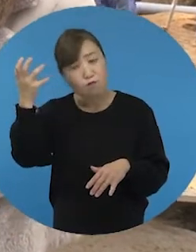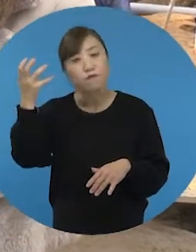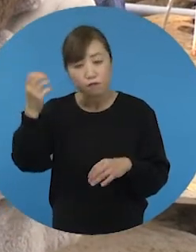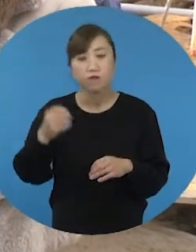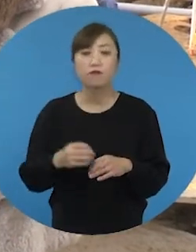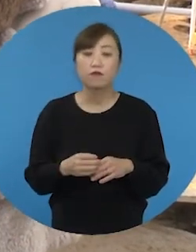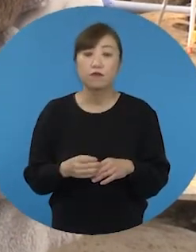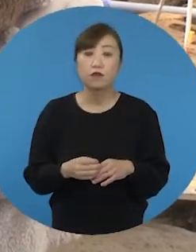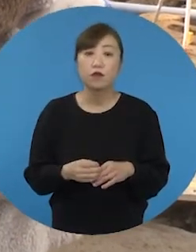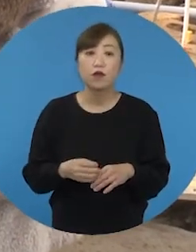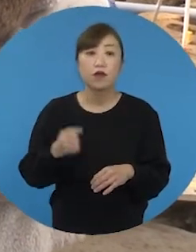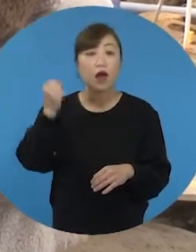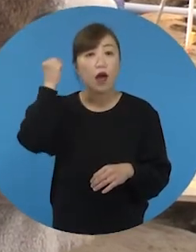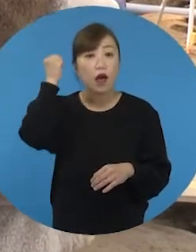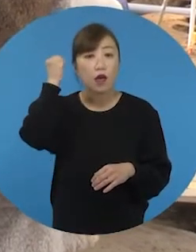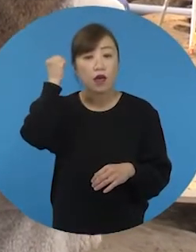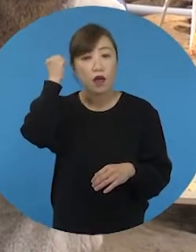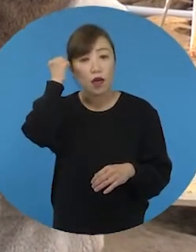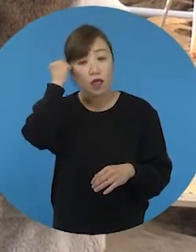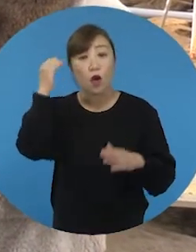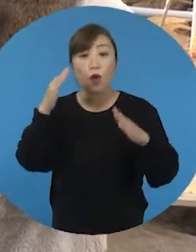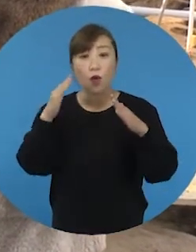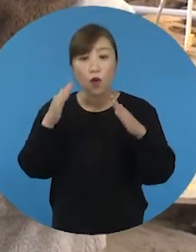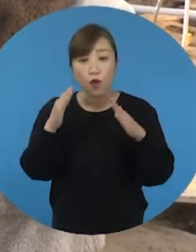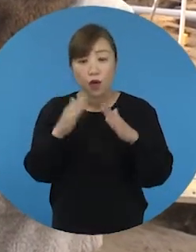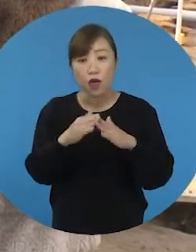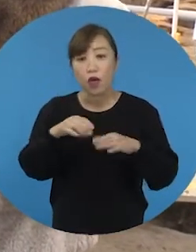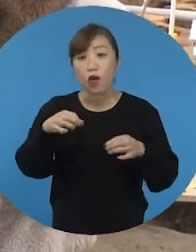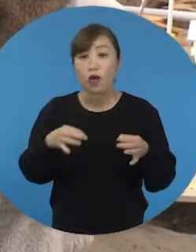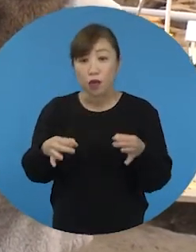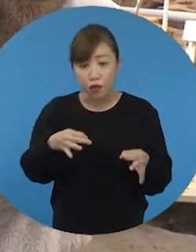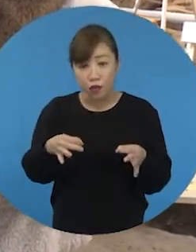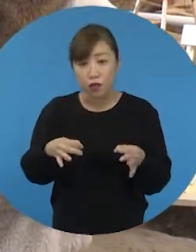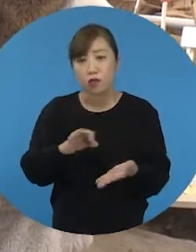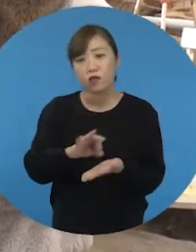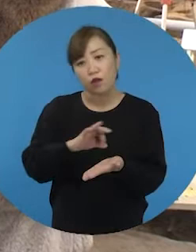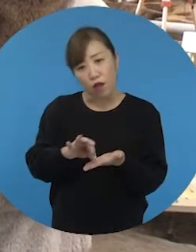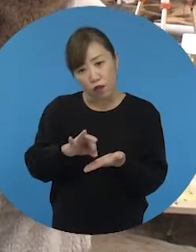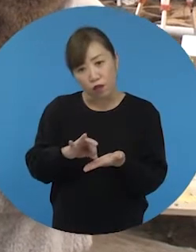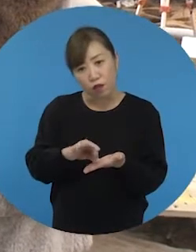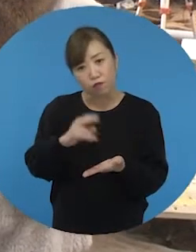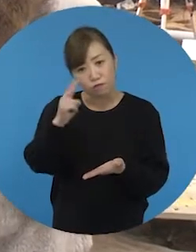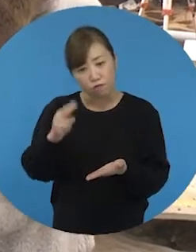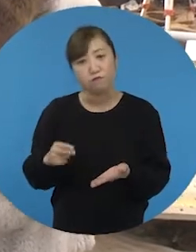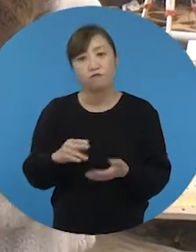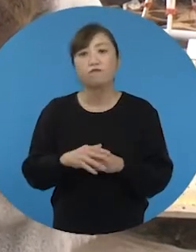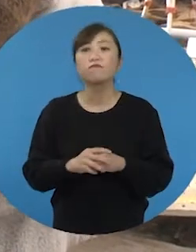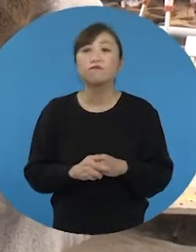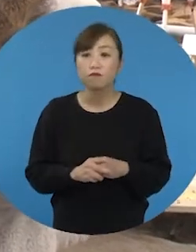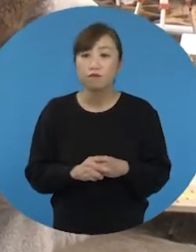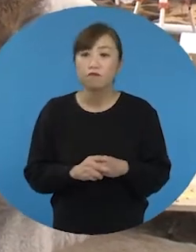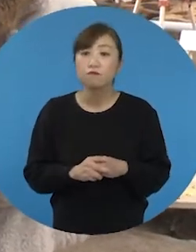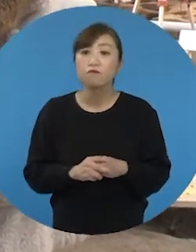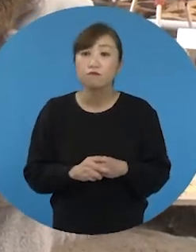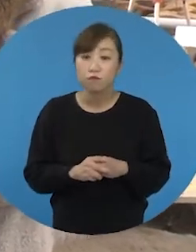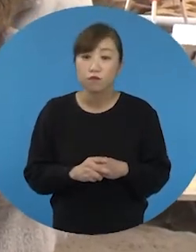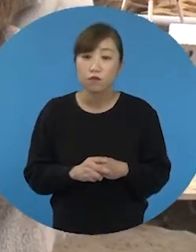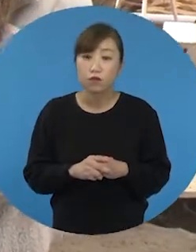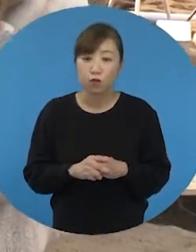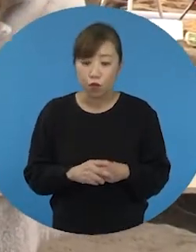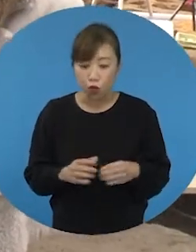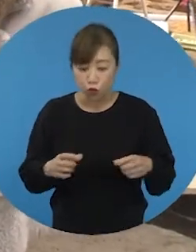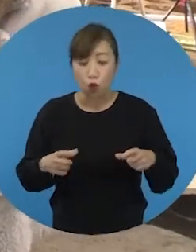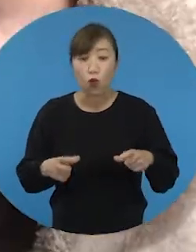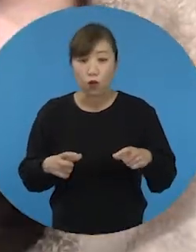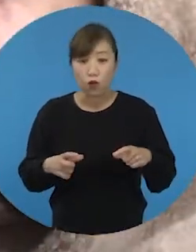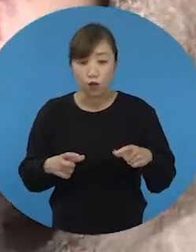した屋号を持つ旅籠屋で使われていたものだというふうに考えられています。 なるほど、じゃあこういったものもそういった